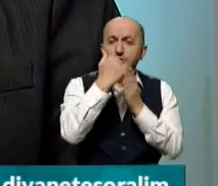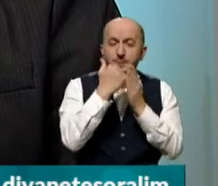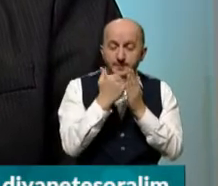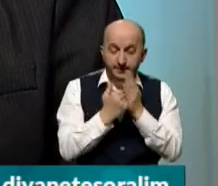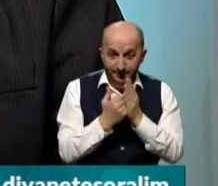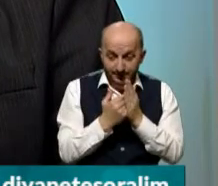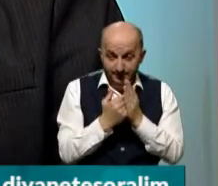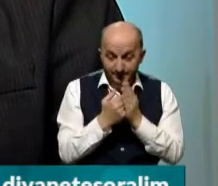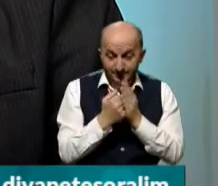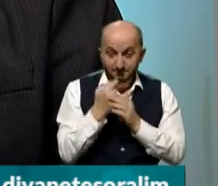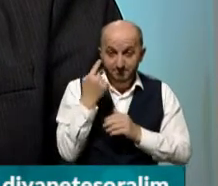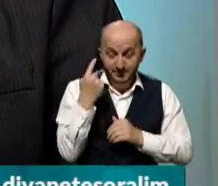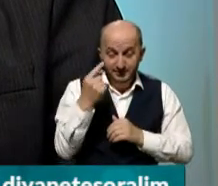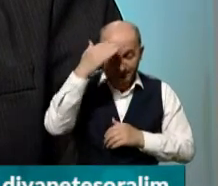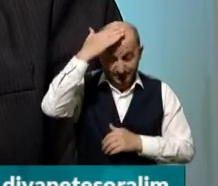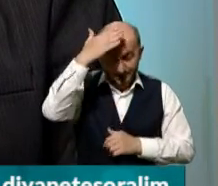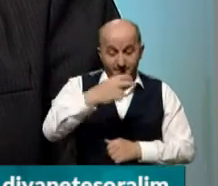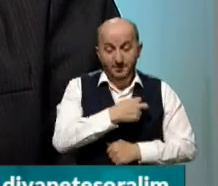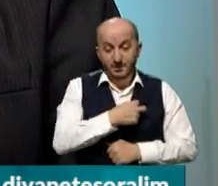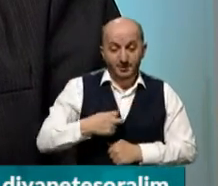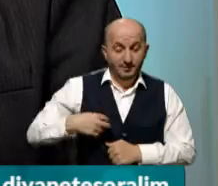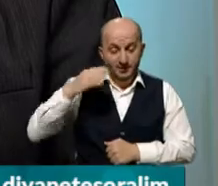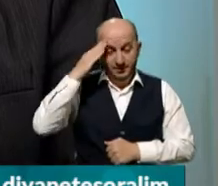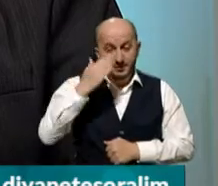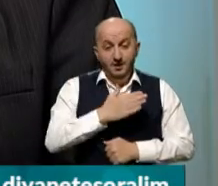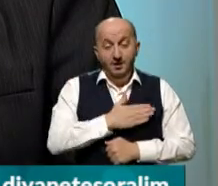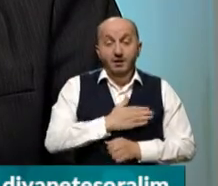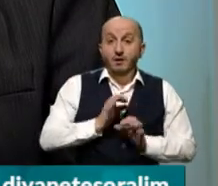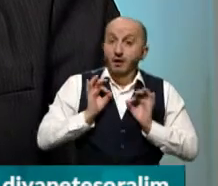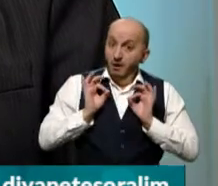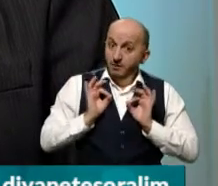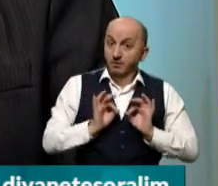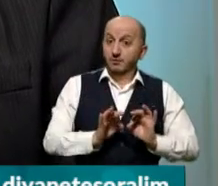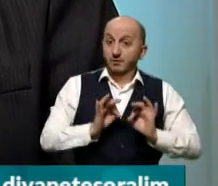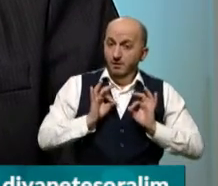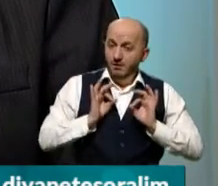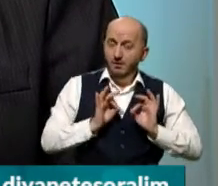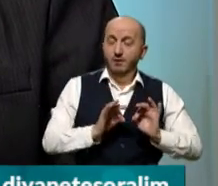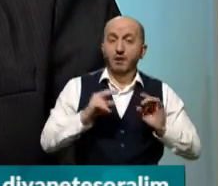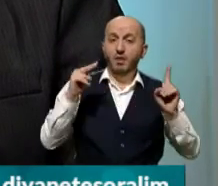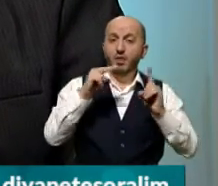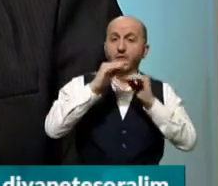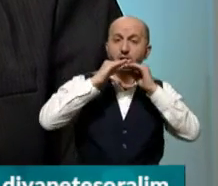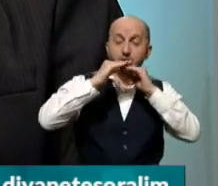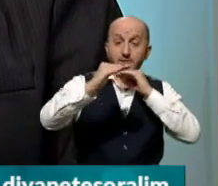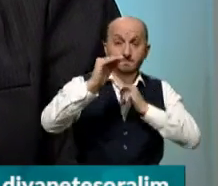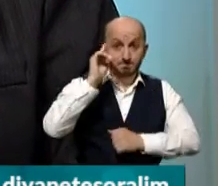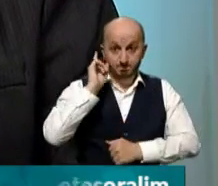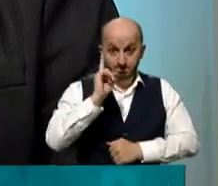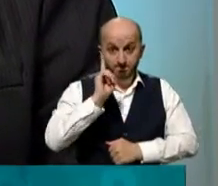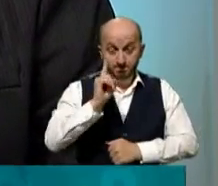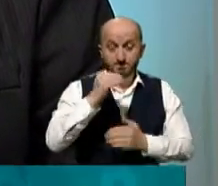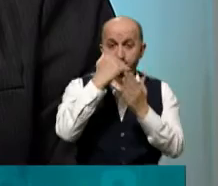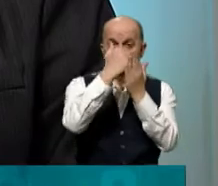hatta Hazreti Peygamber aleyhissalatu vesselamın sürekli ashab-ı kiramı ikaz ettiği